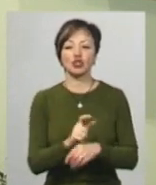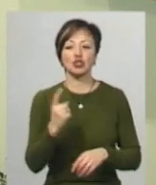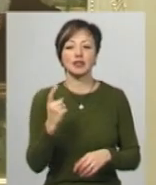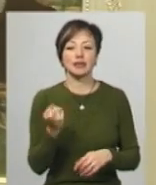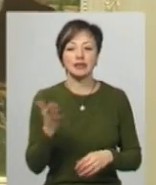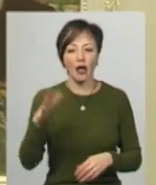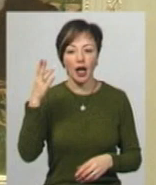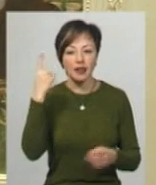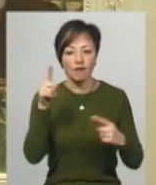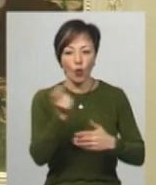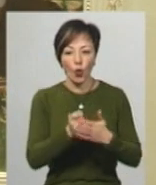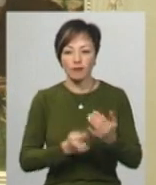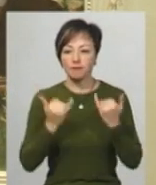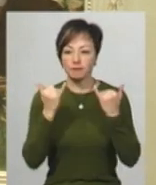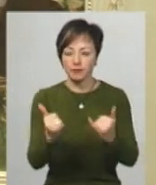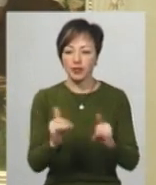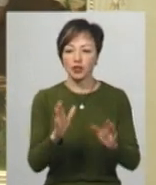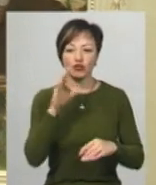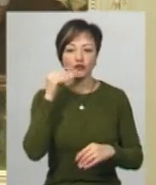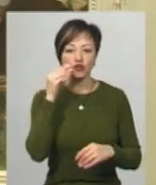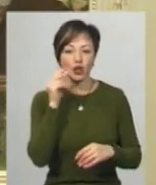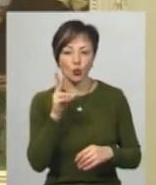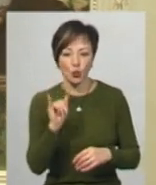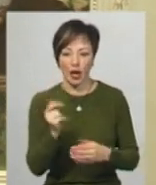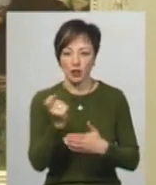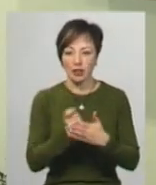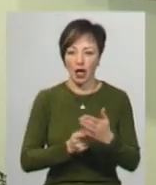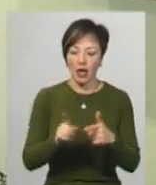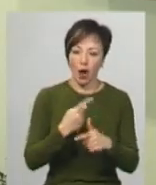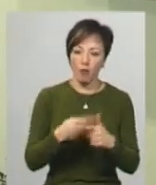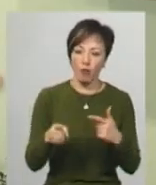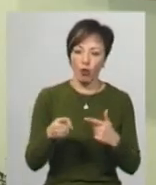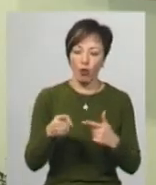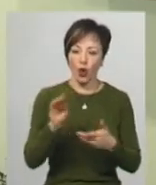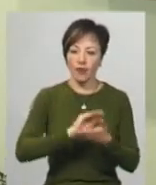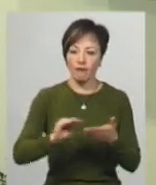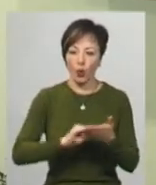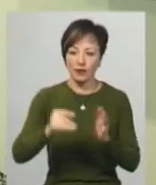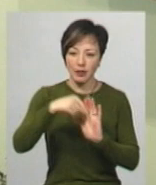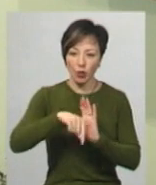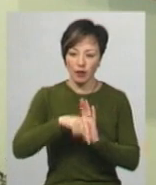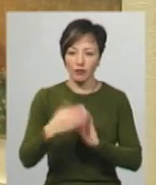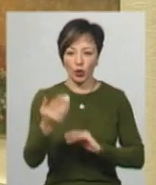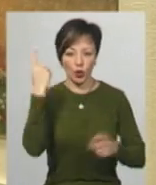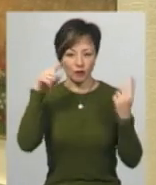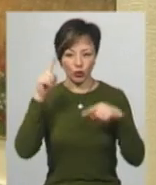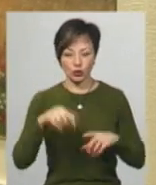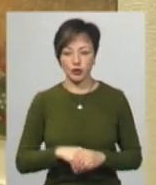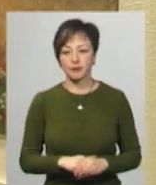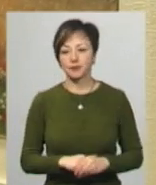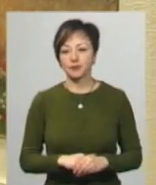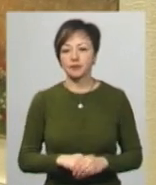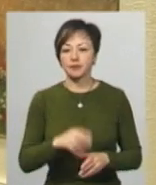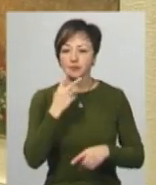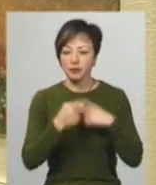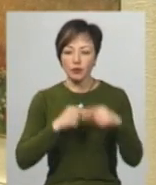100 творів присвячені тільки Шевченку і ілюстрації або творів за мотивами його творів. Традиційне